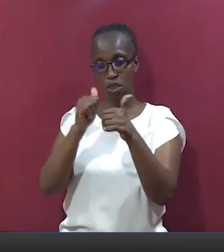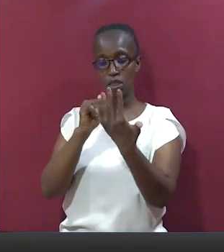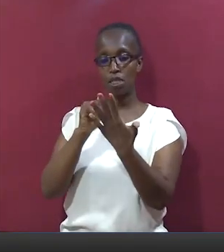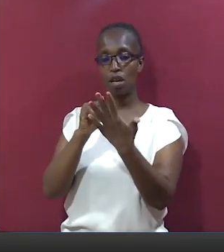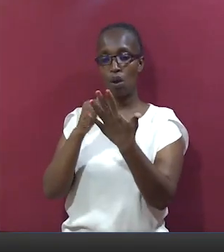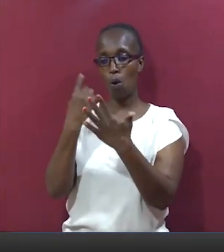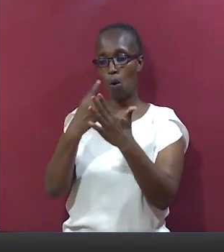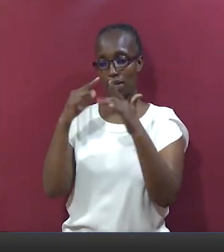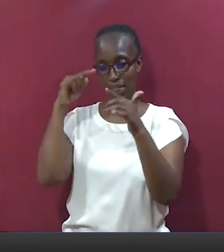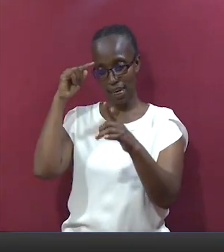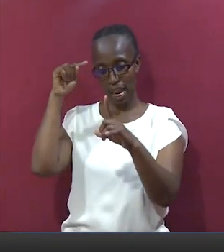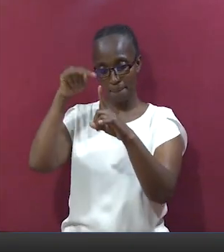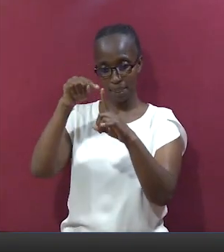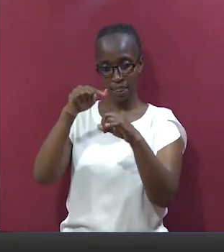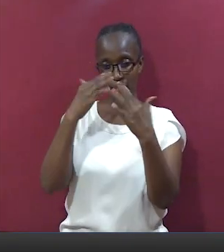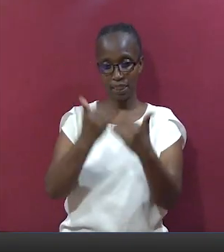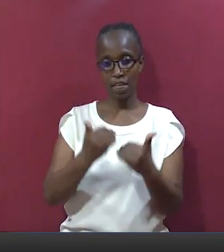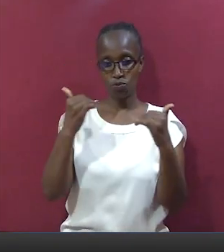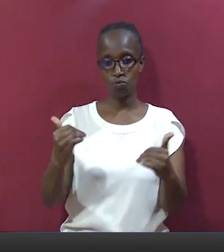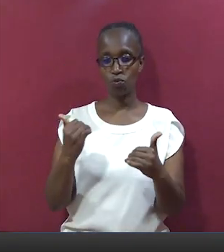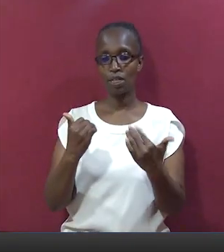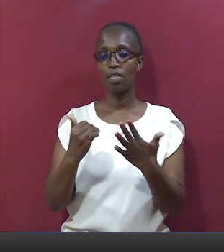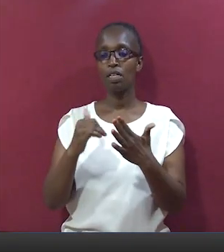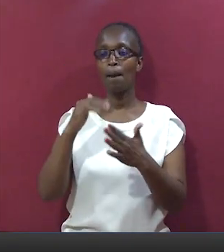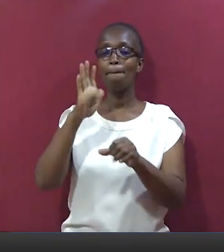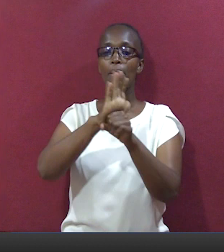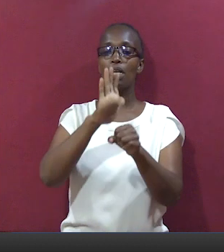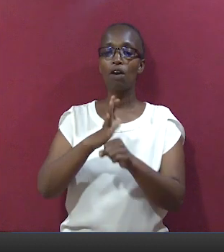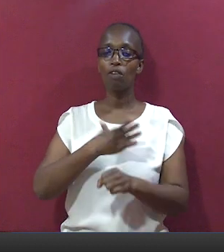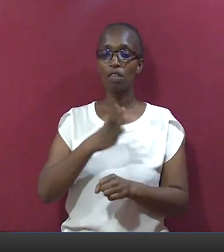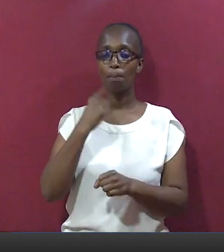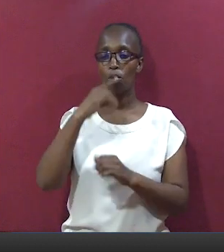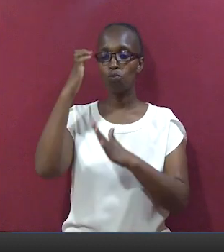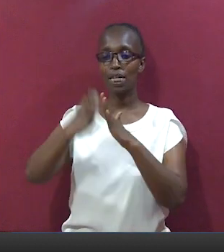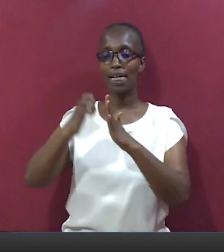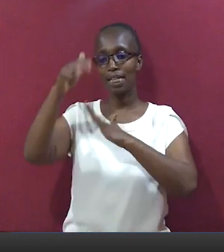jamii. Many of the students who end up at our universities